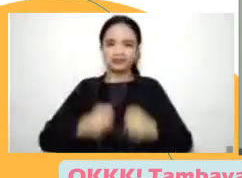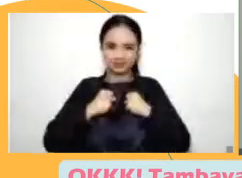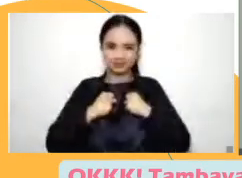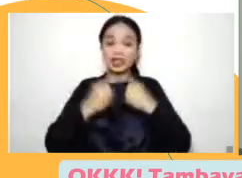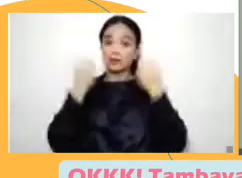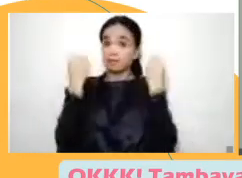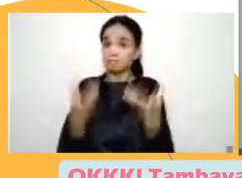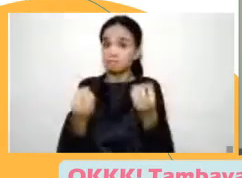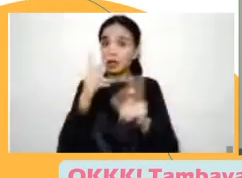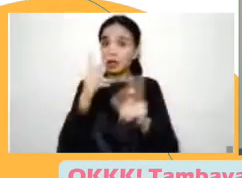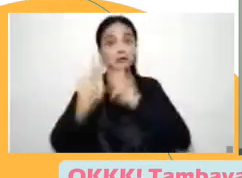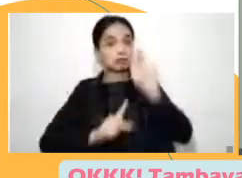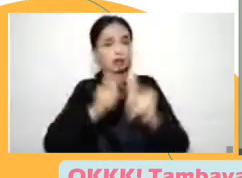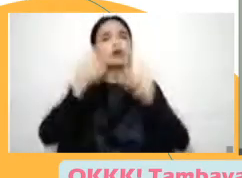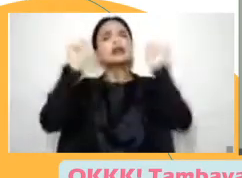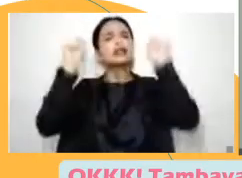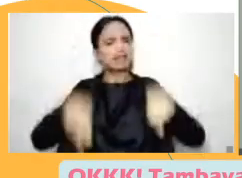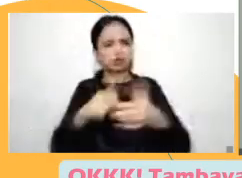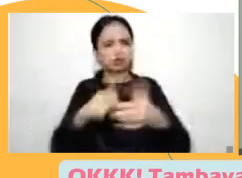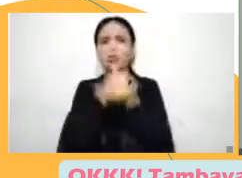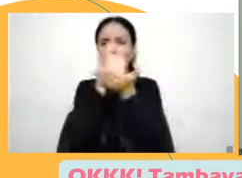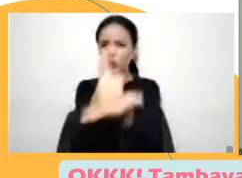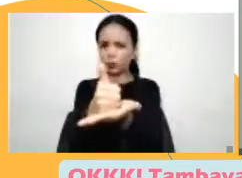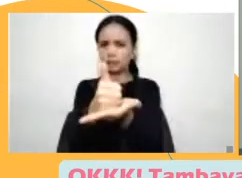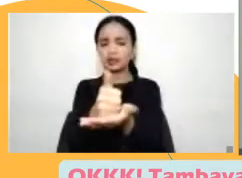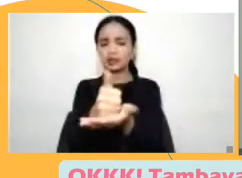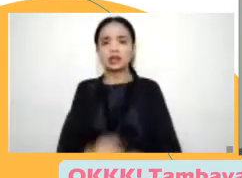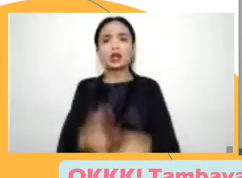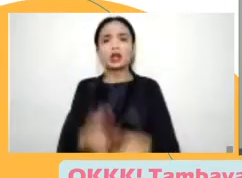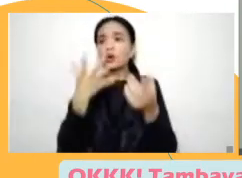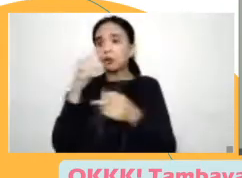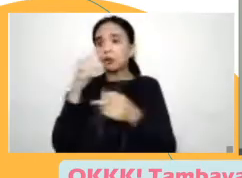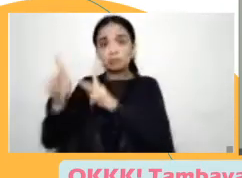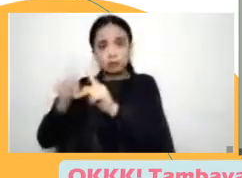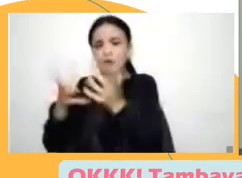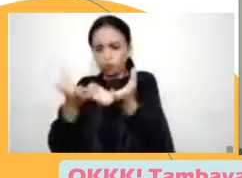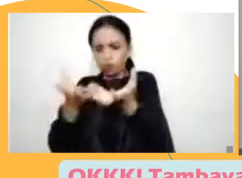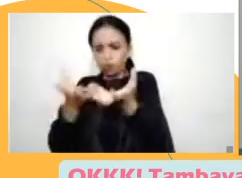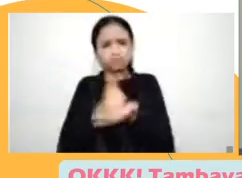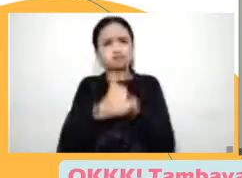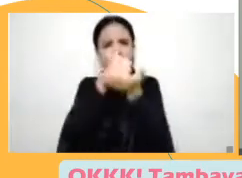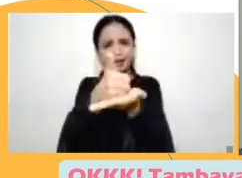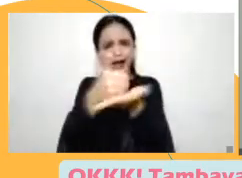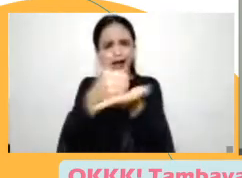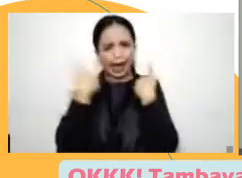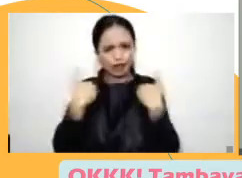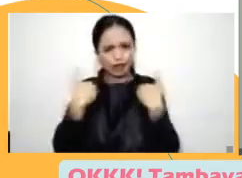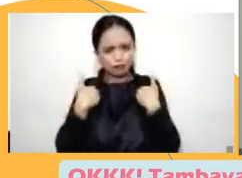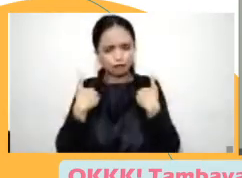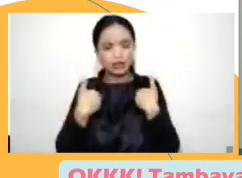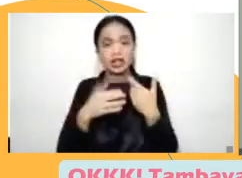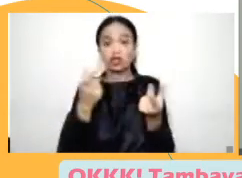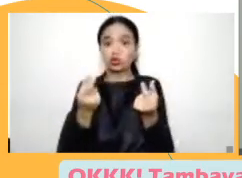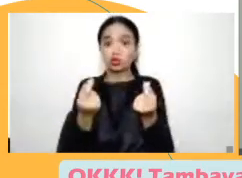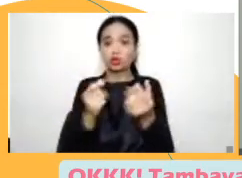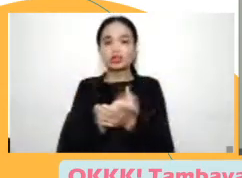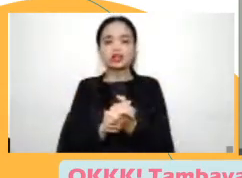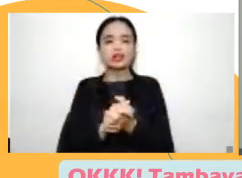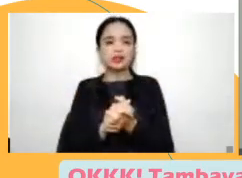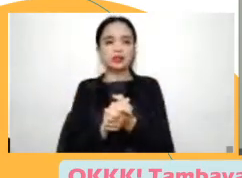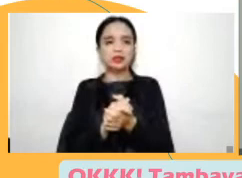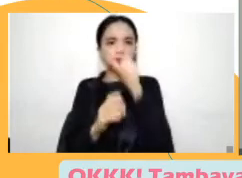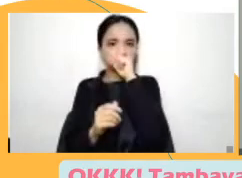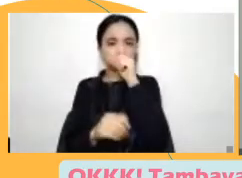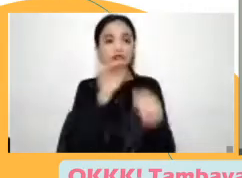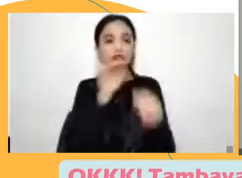tao na pwedeng tumulong sa'yo, gustong tumulong sa'yo. Okay? So, expand our reach, no? Huwag